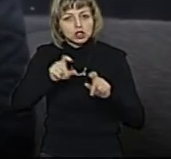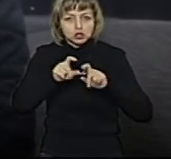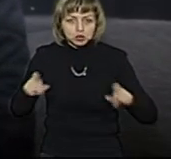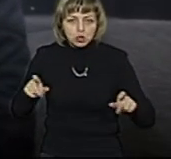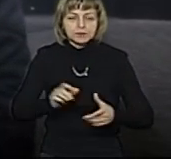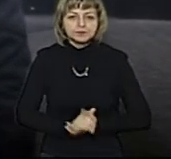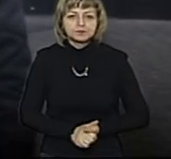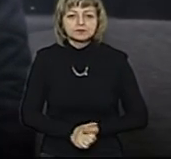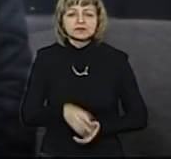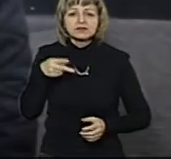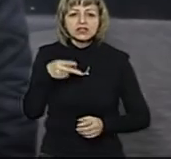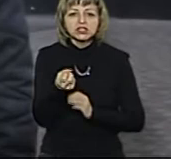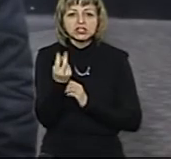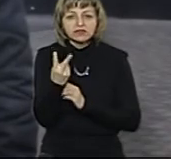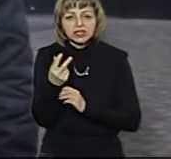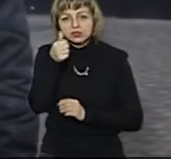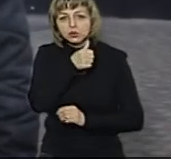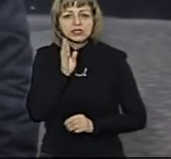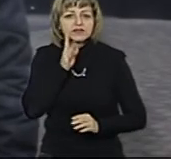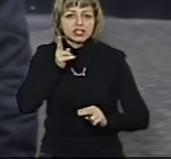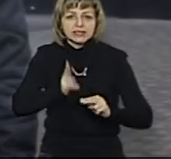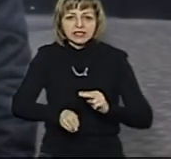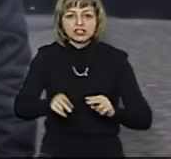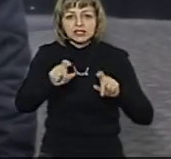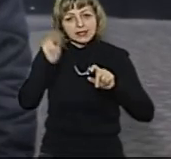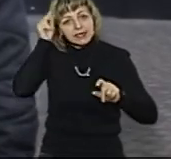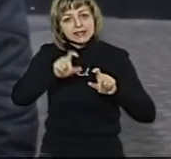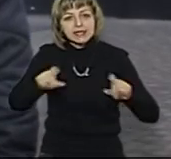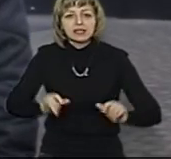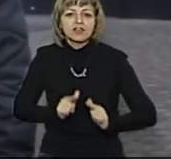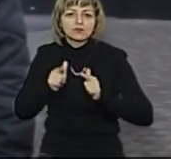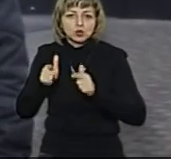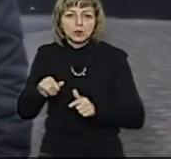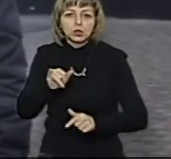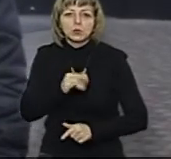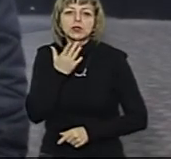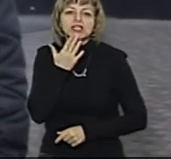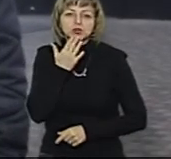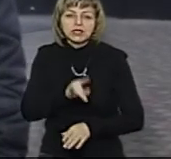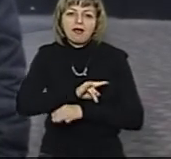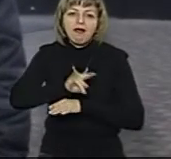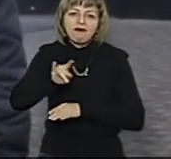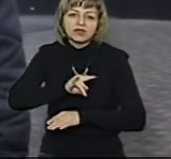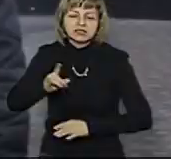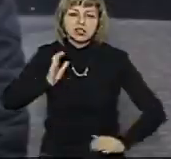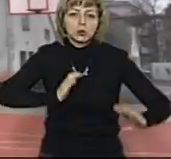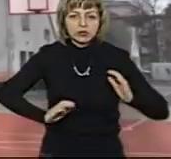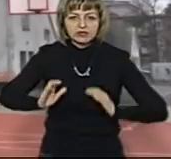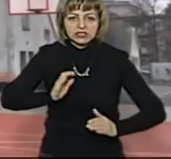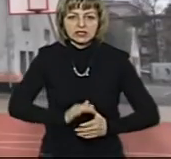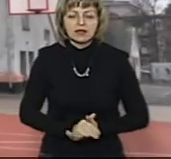моєю спиною. 2012-го дівчина закінчила заклад і вступила у Національний авіаційний